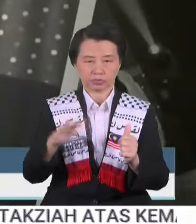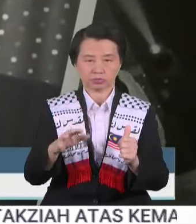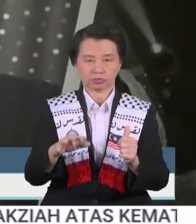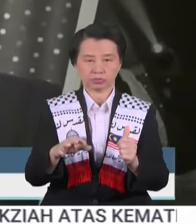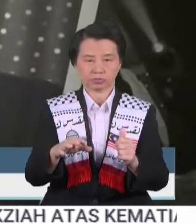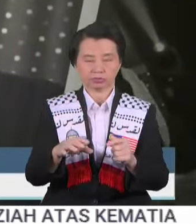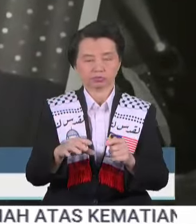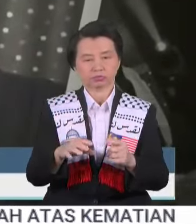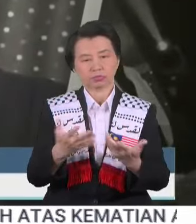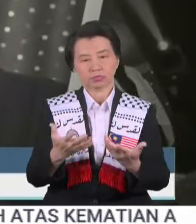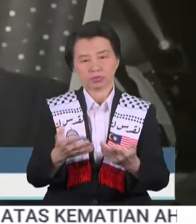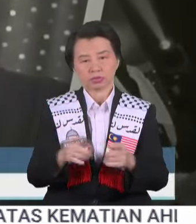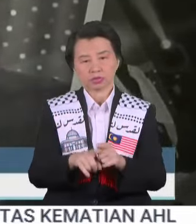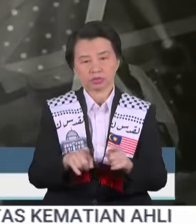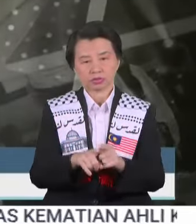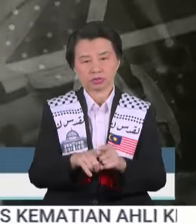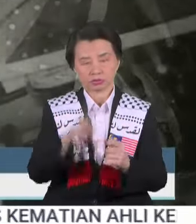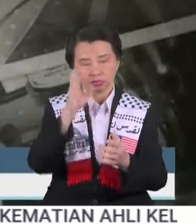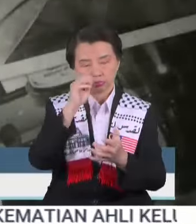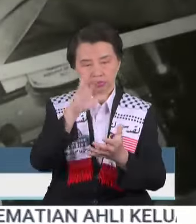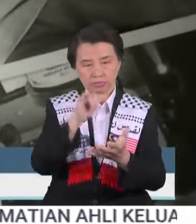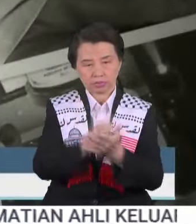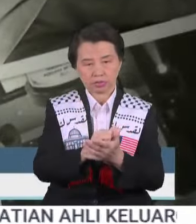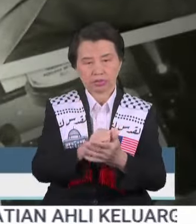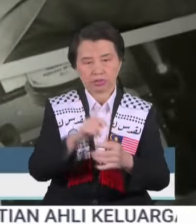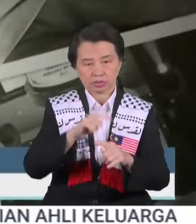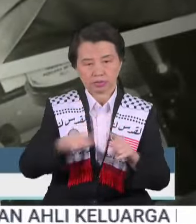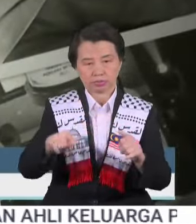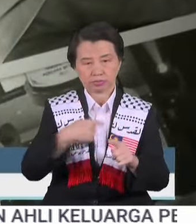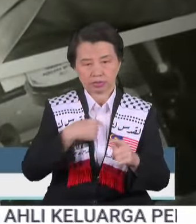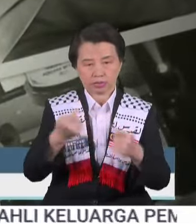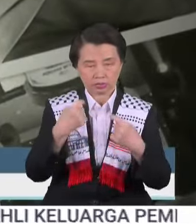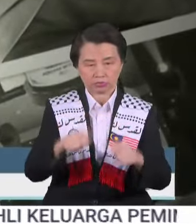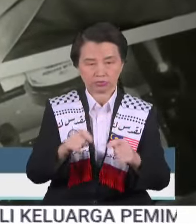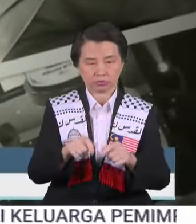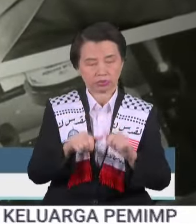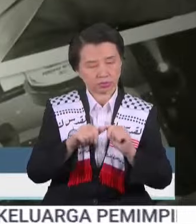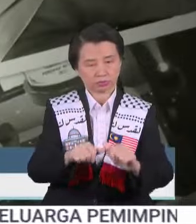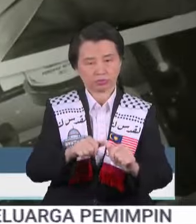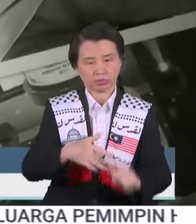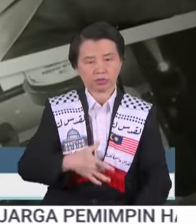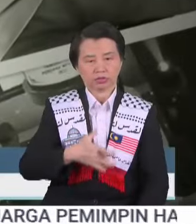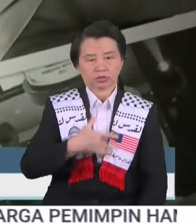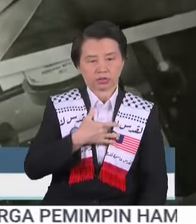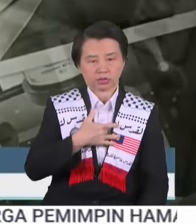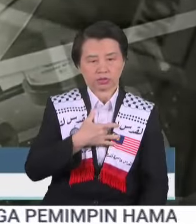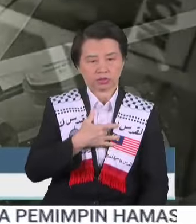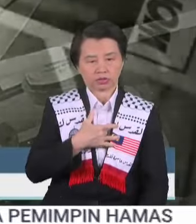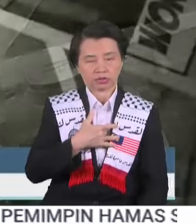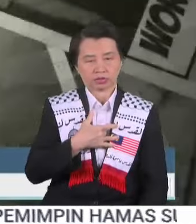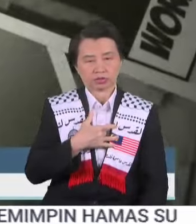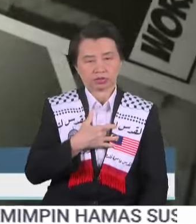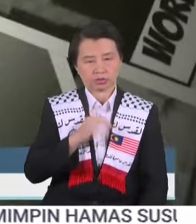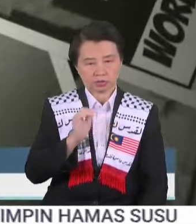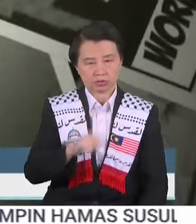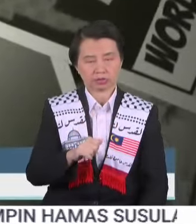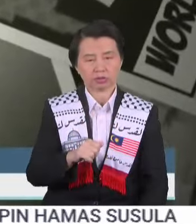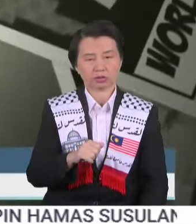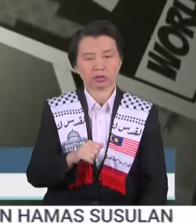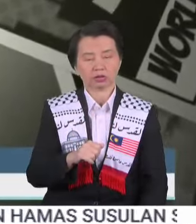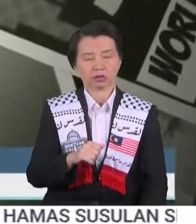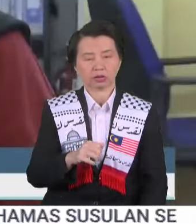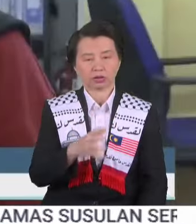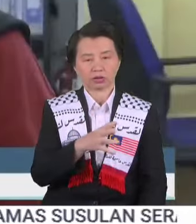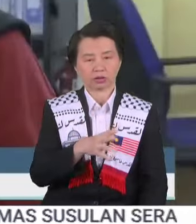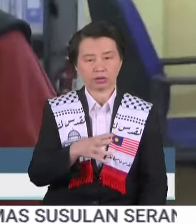ini macam tidak yakin. Tapi sudah cobakan, terus rasa wow, rasa bersyukur sebab